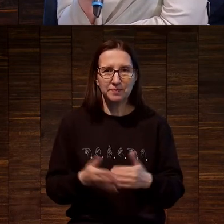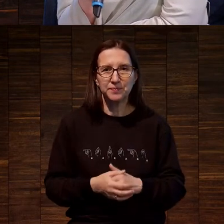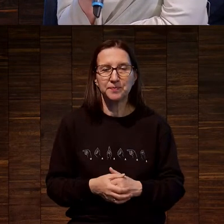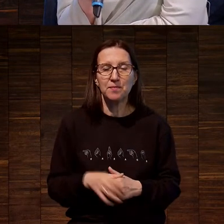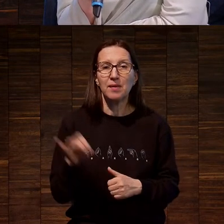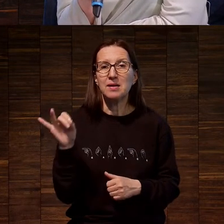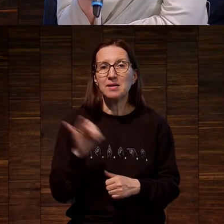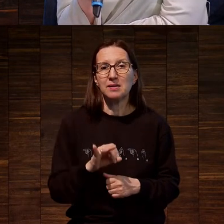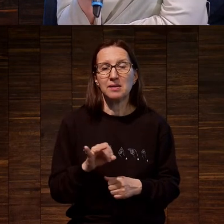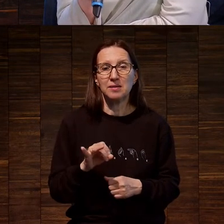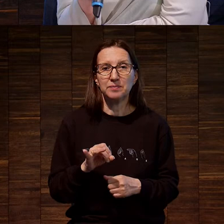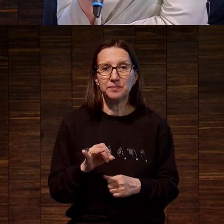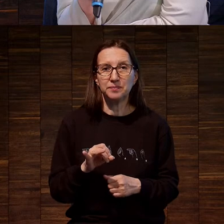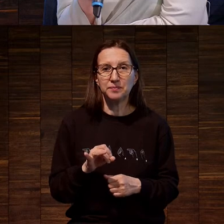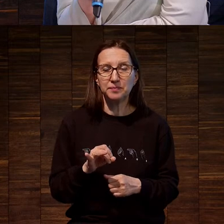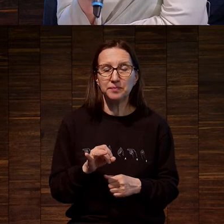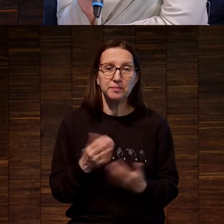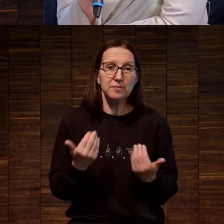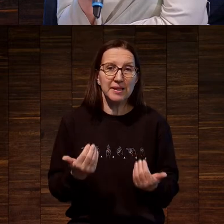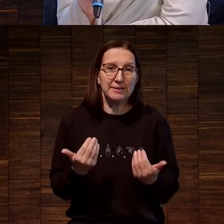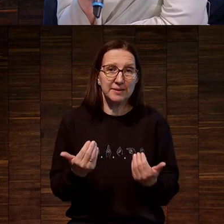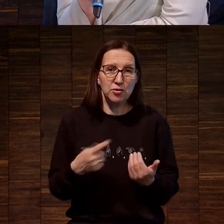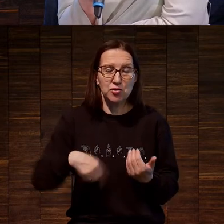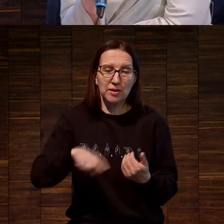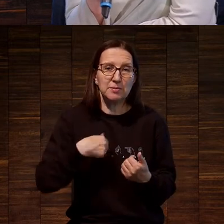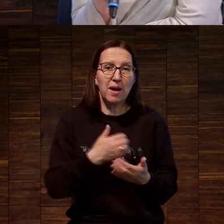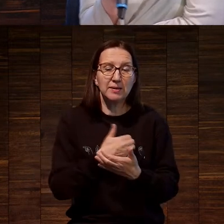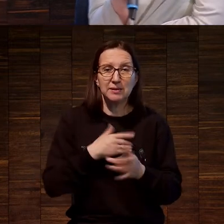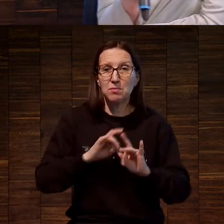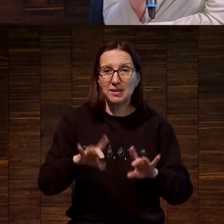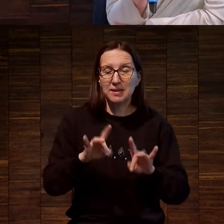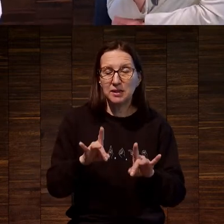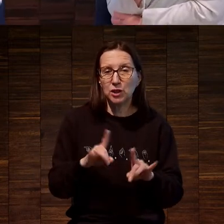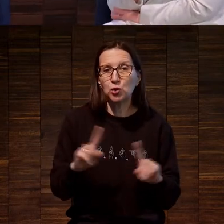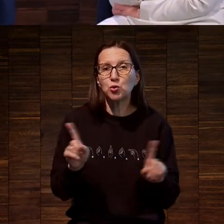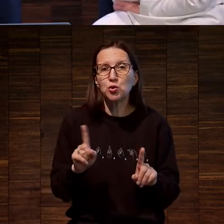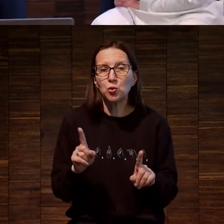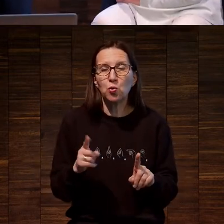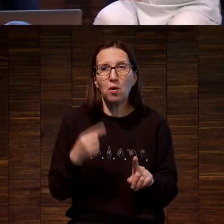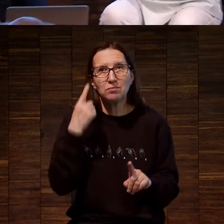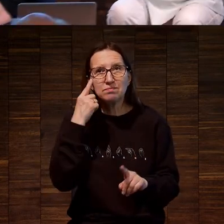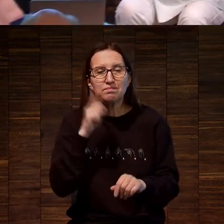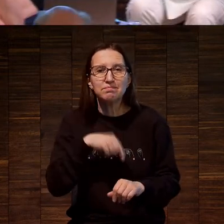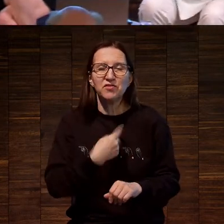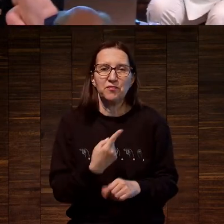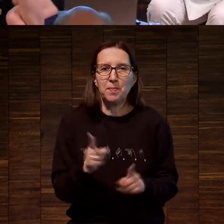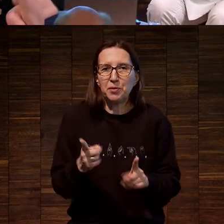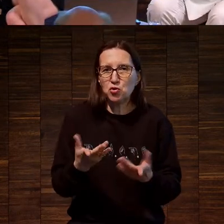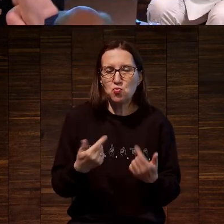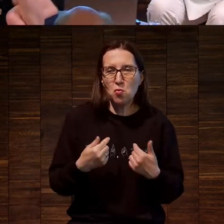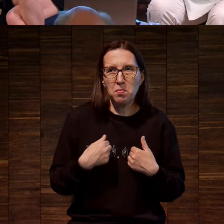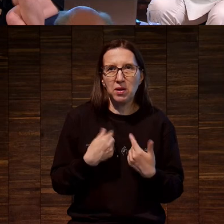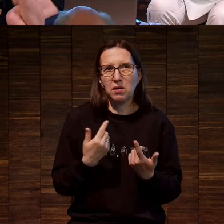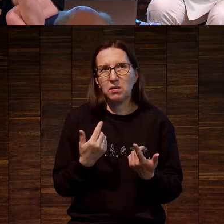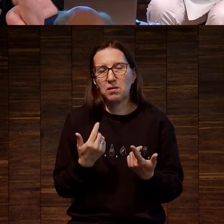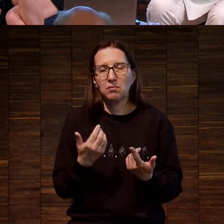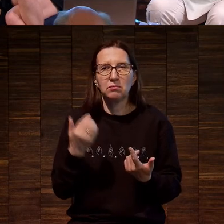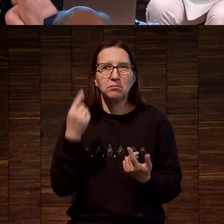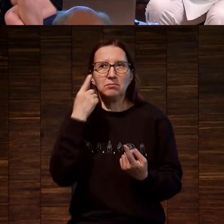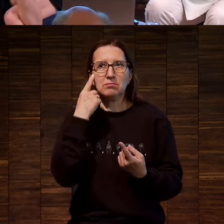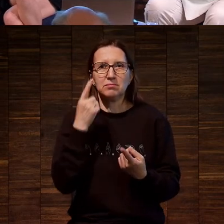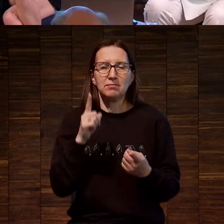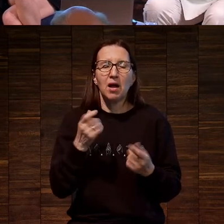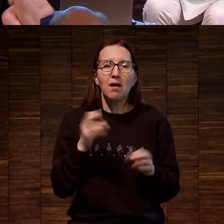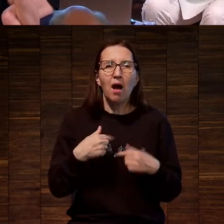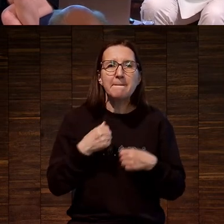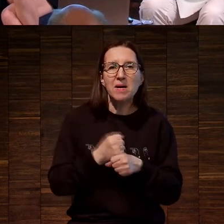Да, и, соответственно, сейчас мы хотим рассказать, что двигало нами, какие идеи нас посещали, и